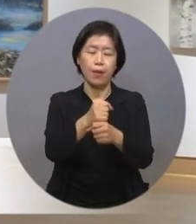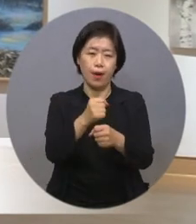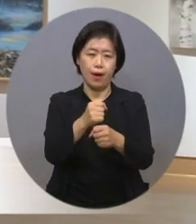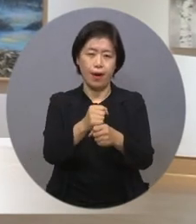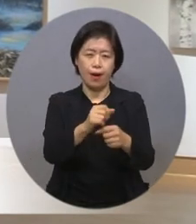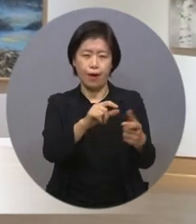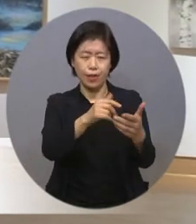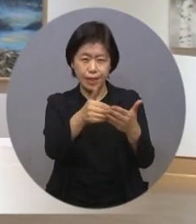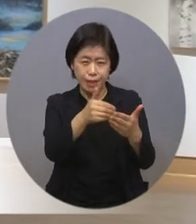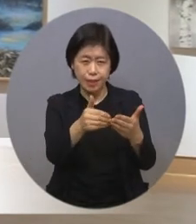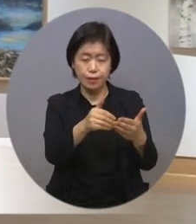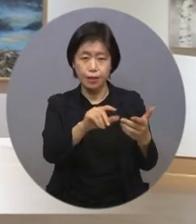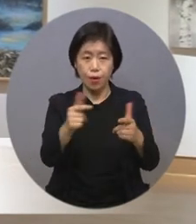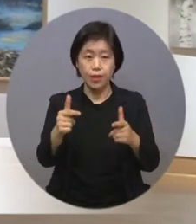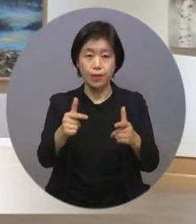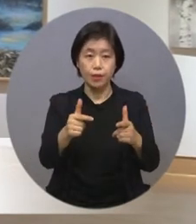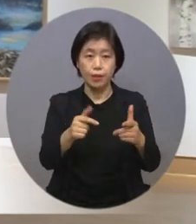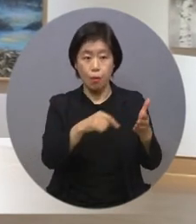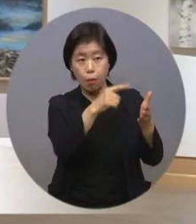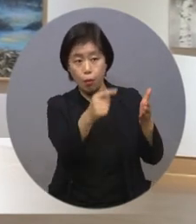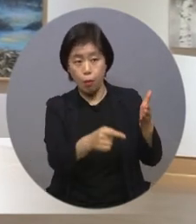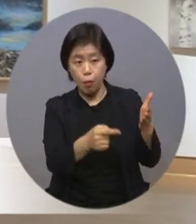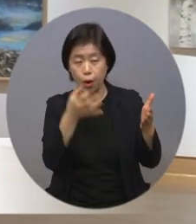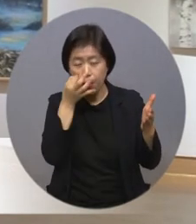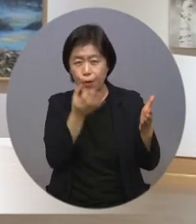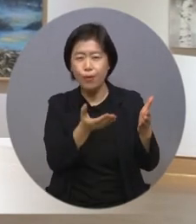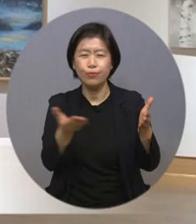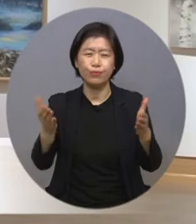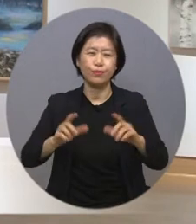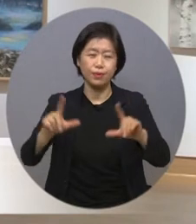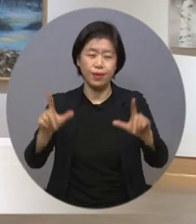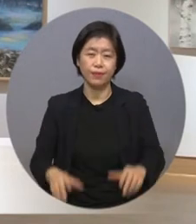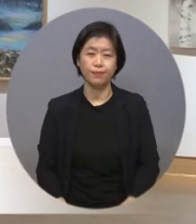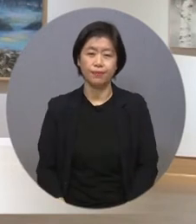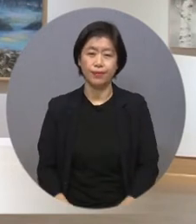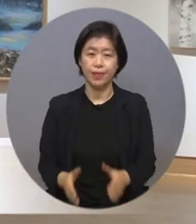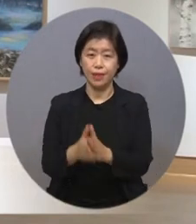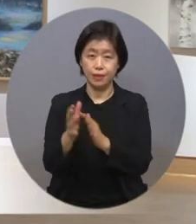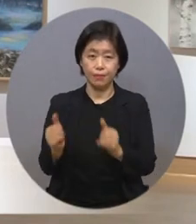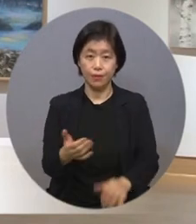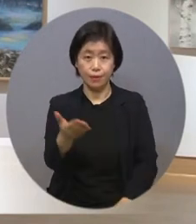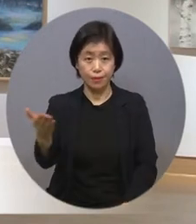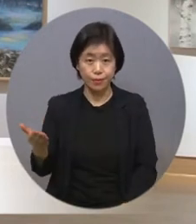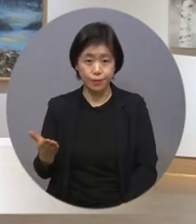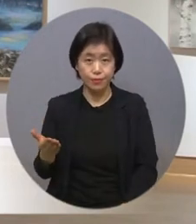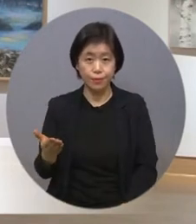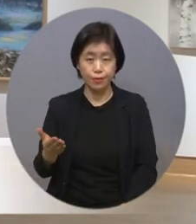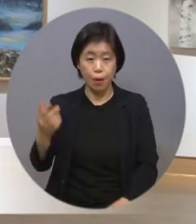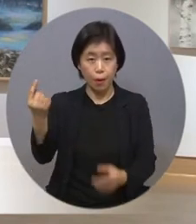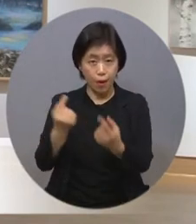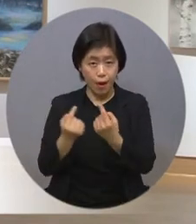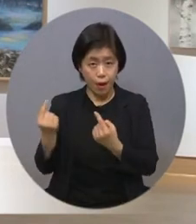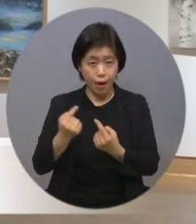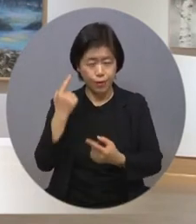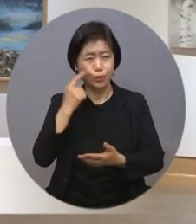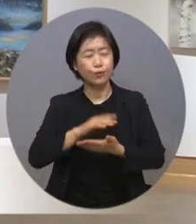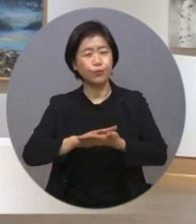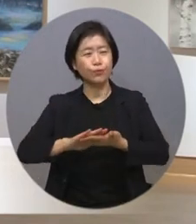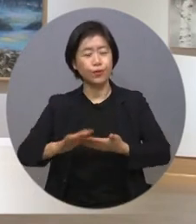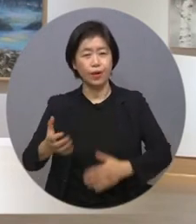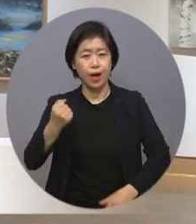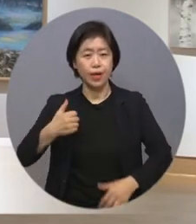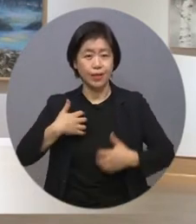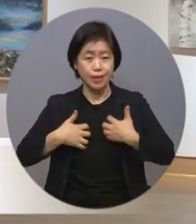시민들에게 보여주는 참으로 귀한 날입니다. 우리 시민 여러분들이 힐링도 하고 즐거움과